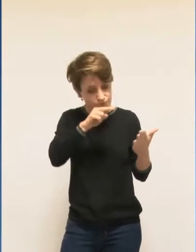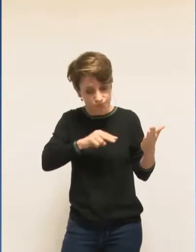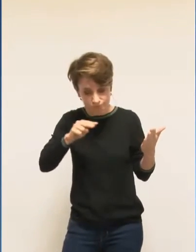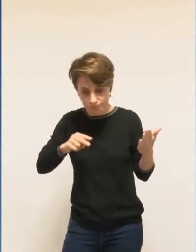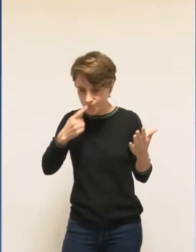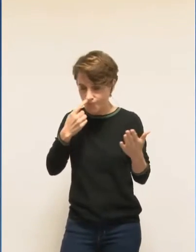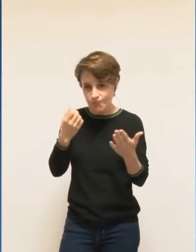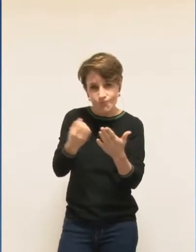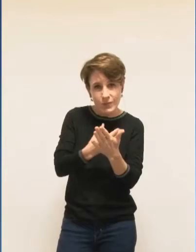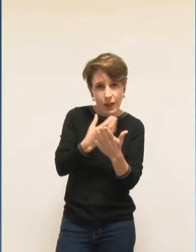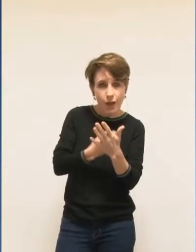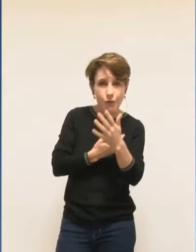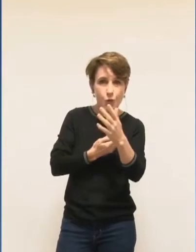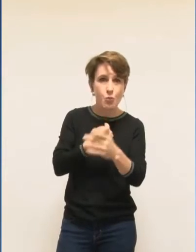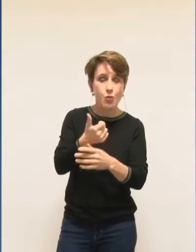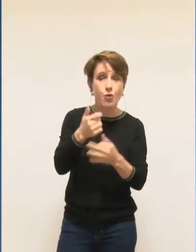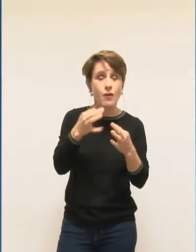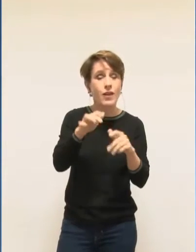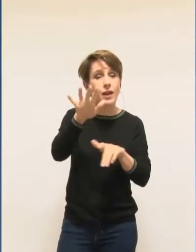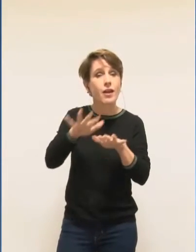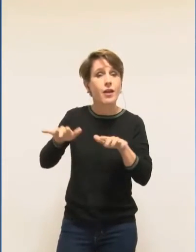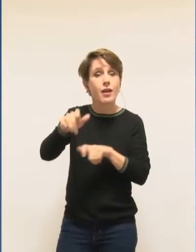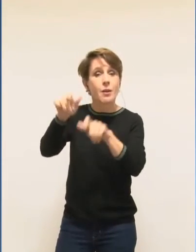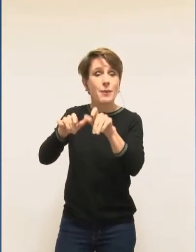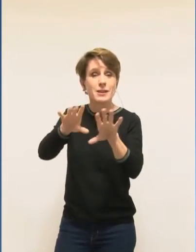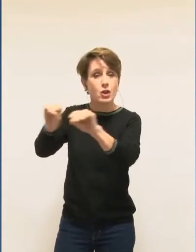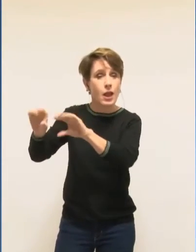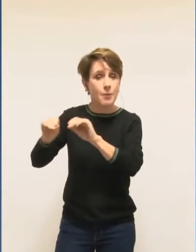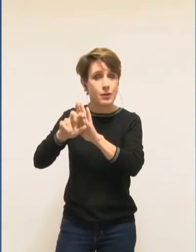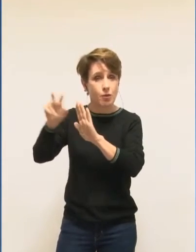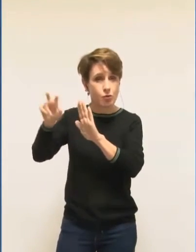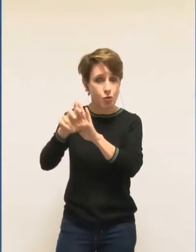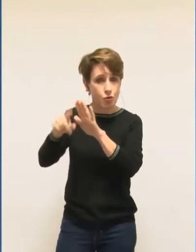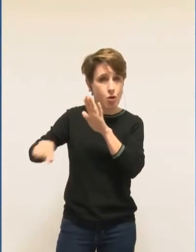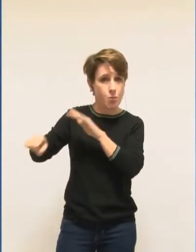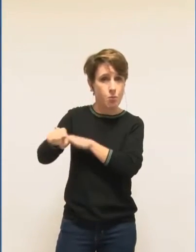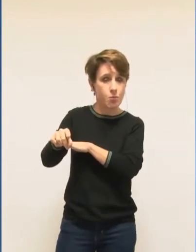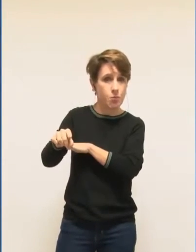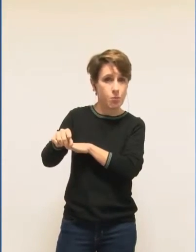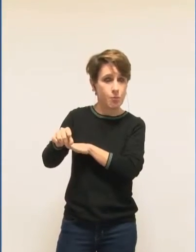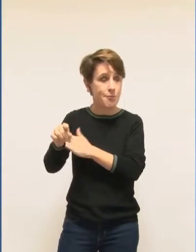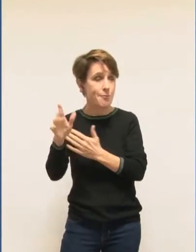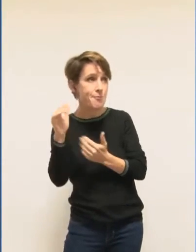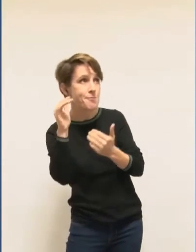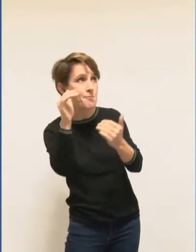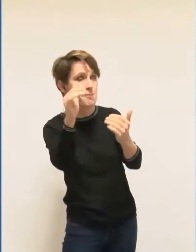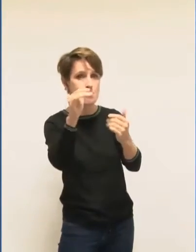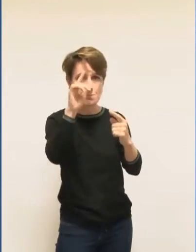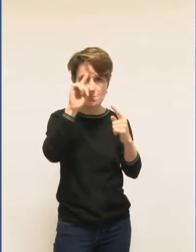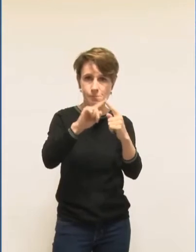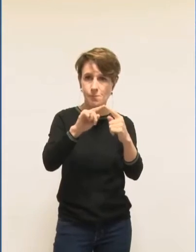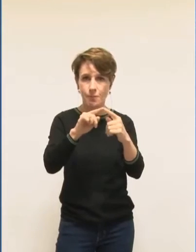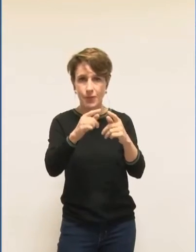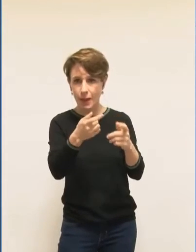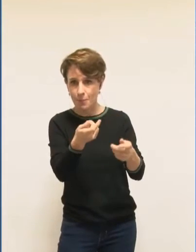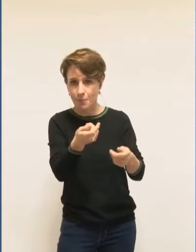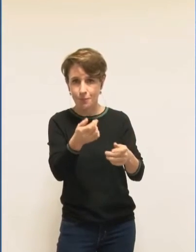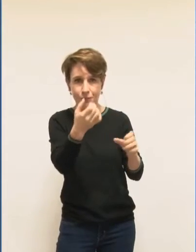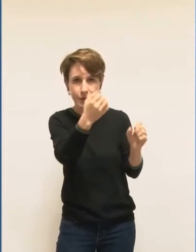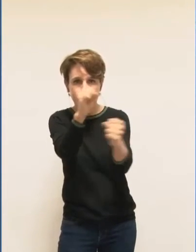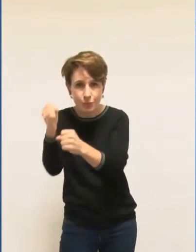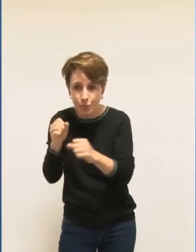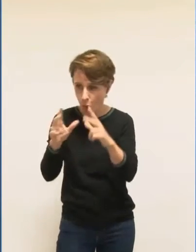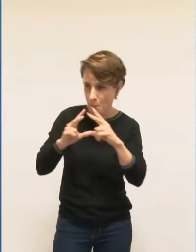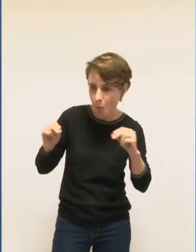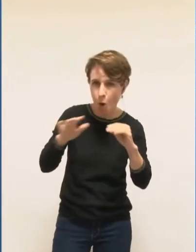peu de choses sur ce qu'attendent les Grenoblois et les Grenobloises, notamment sur les questions de propreté de l'espace